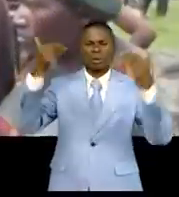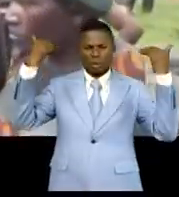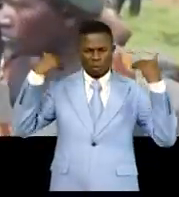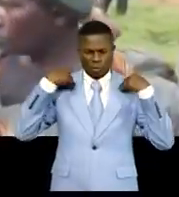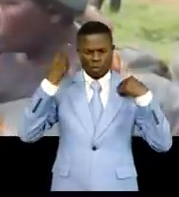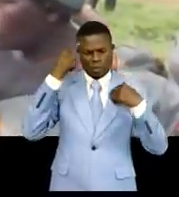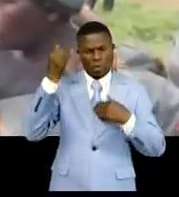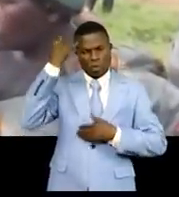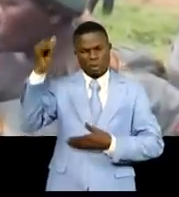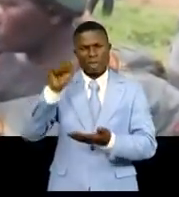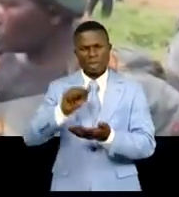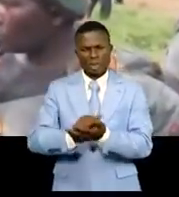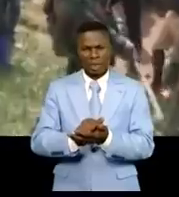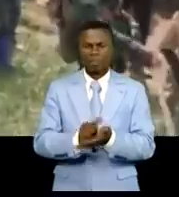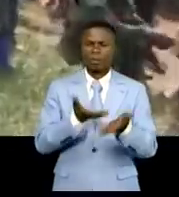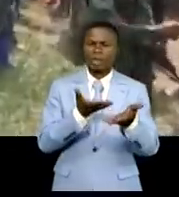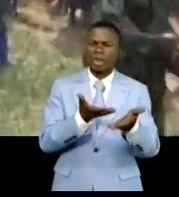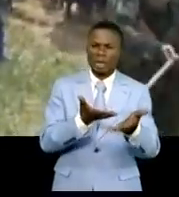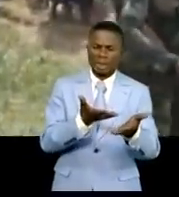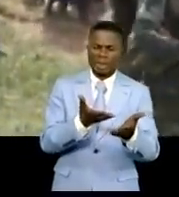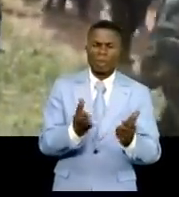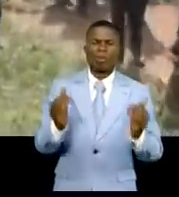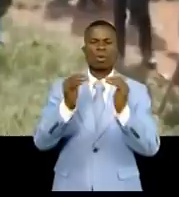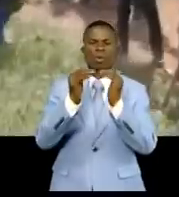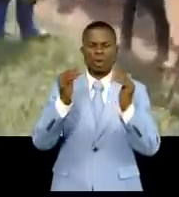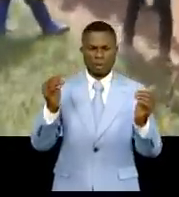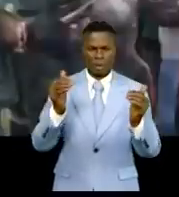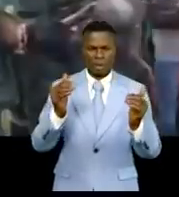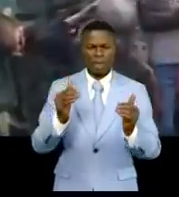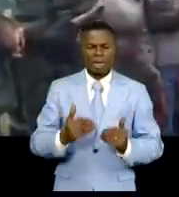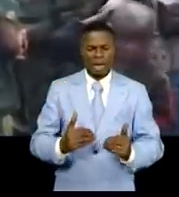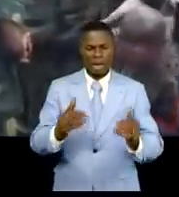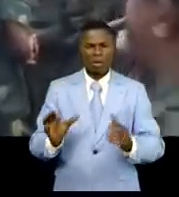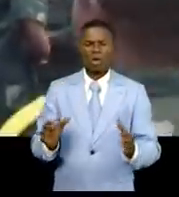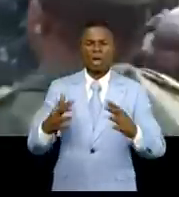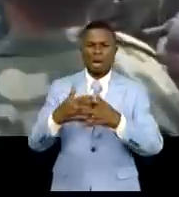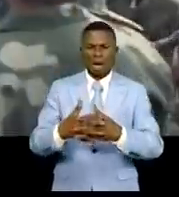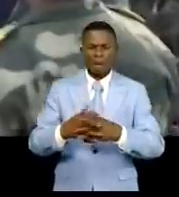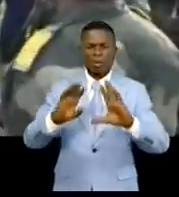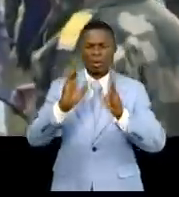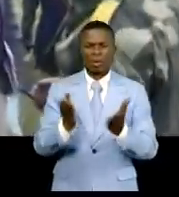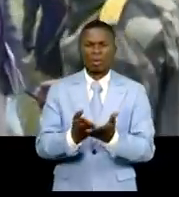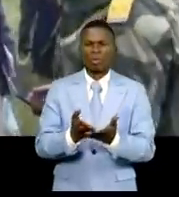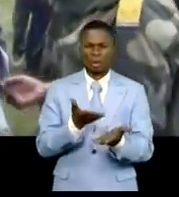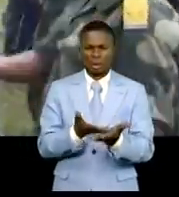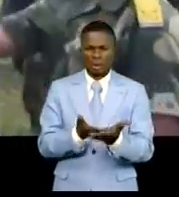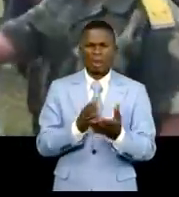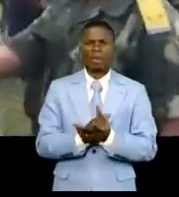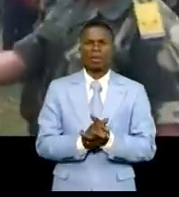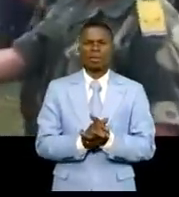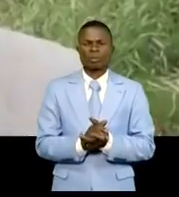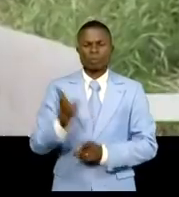cette initiative qu'elle juge salutaire et a promis de vivre en harmonie entre les communautés. Comme